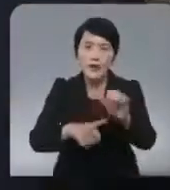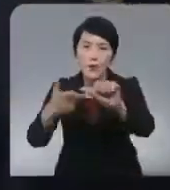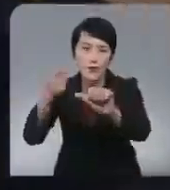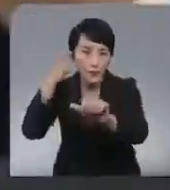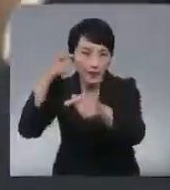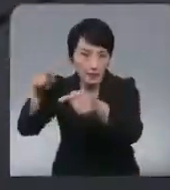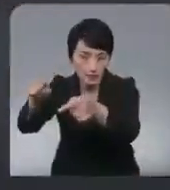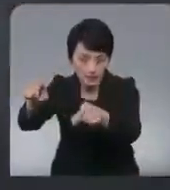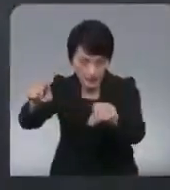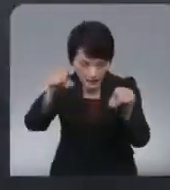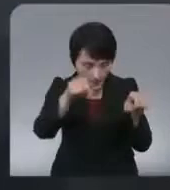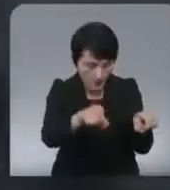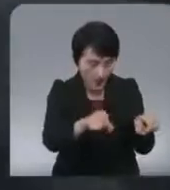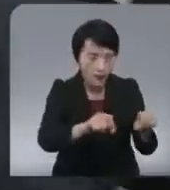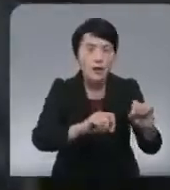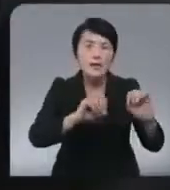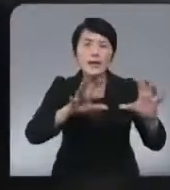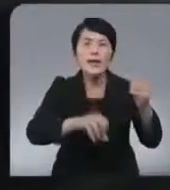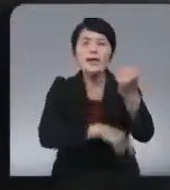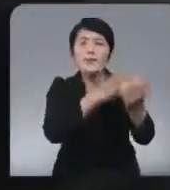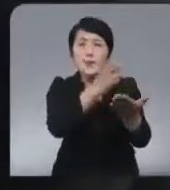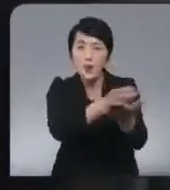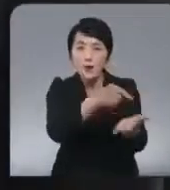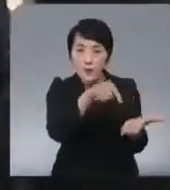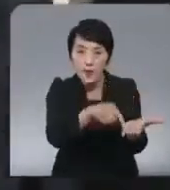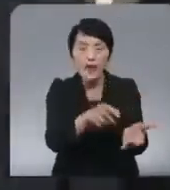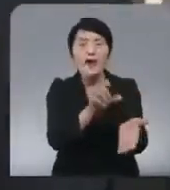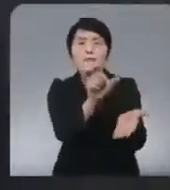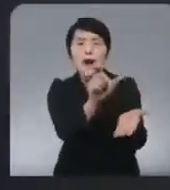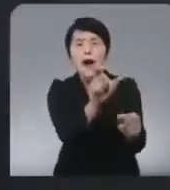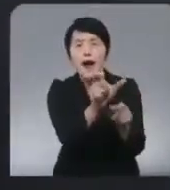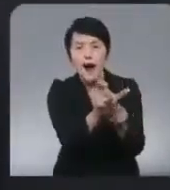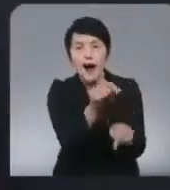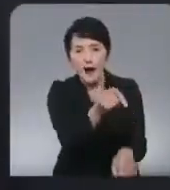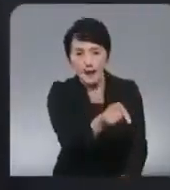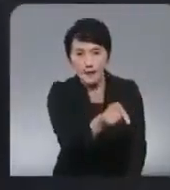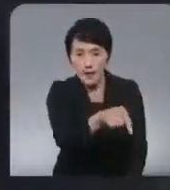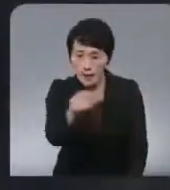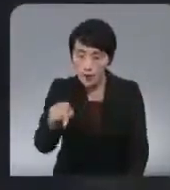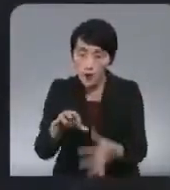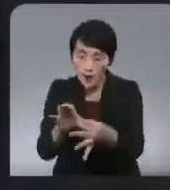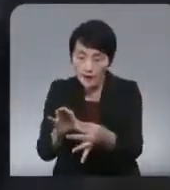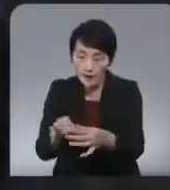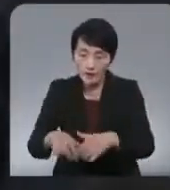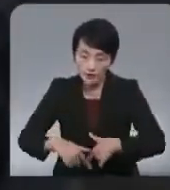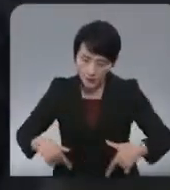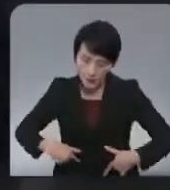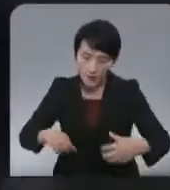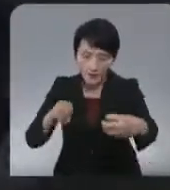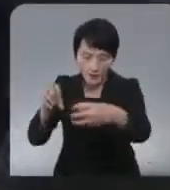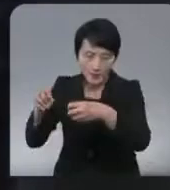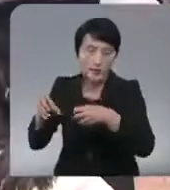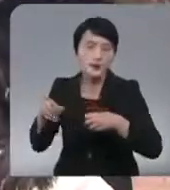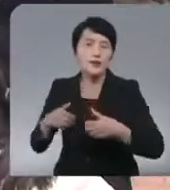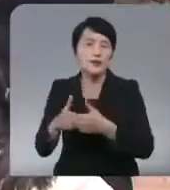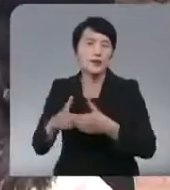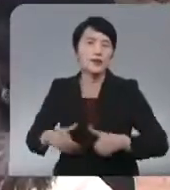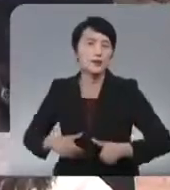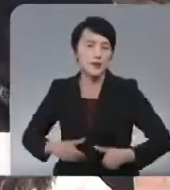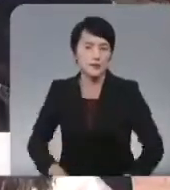大統領室の首都間や長官をはじめ与党国民の力の議員100人あまりが出席しまし